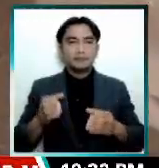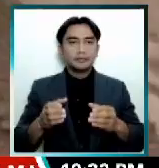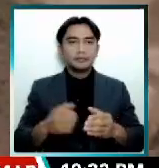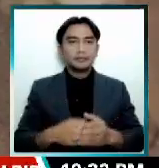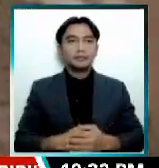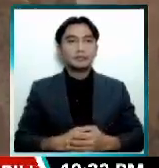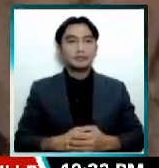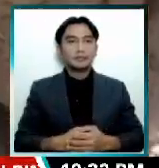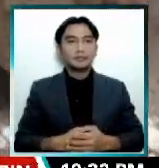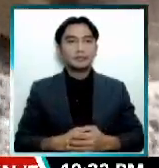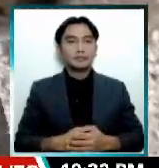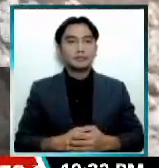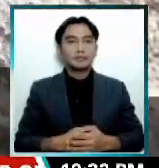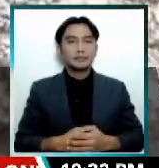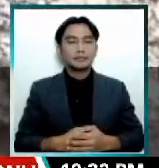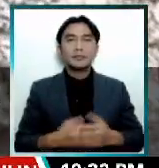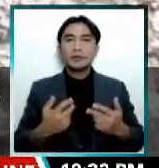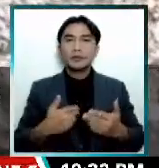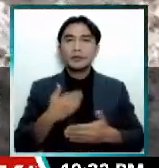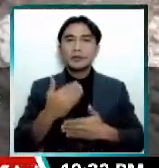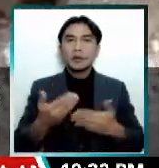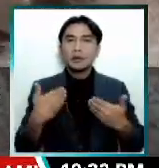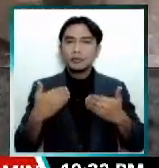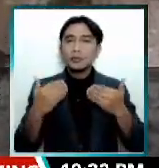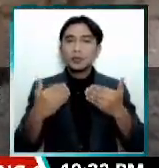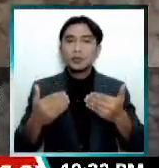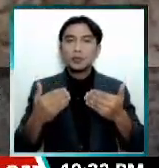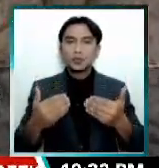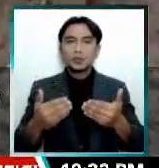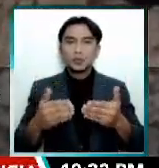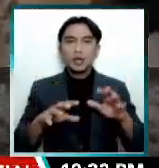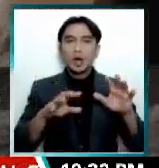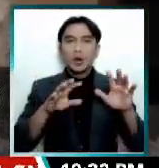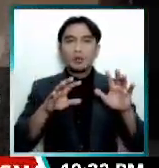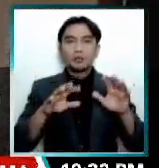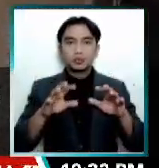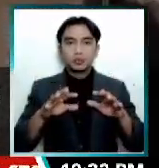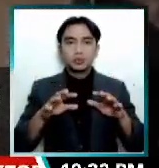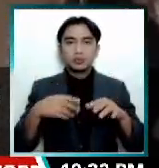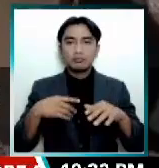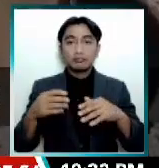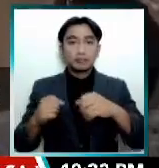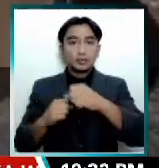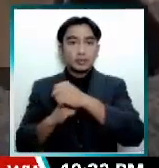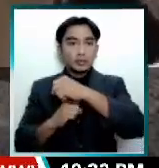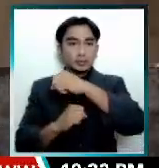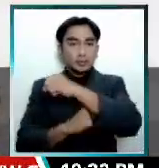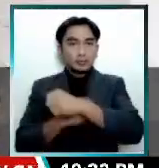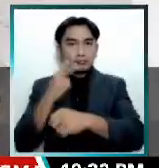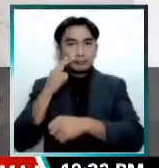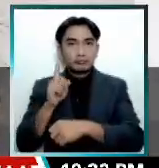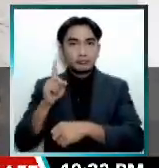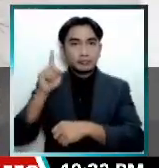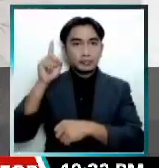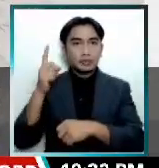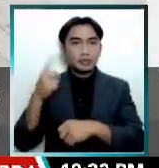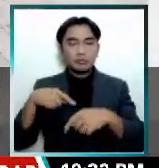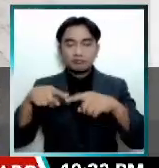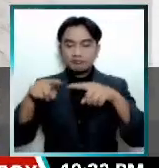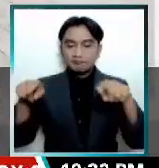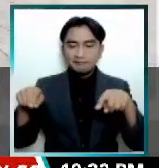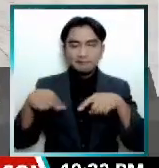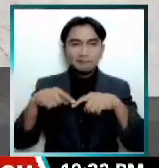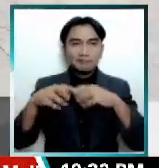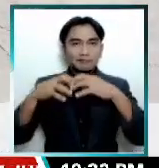Dahil sa walang tigil na pag-ulan, nabutas ang tulay na yan sa bayan ng Tilar sa Bohol. Hindi na ito madaraanan ng